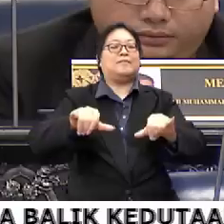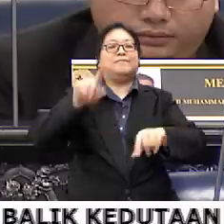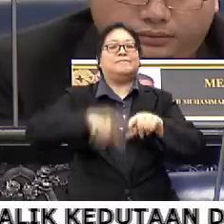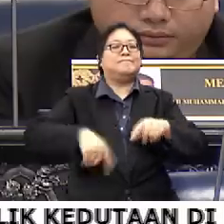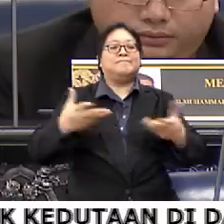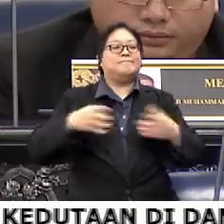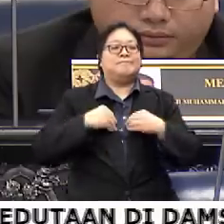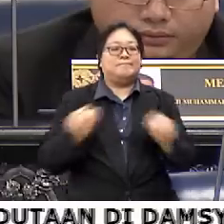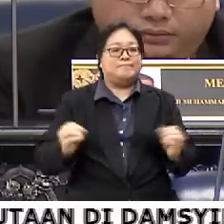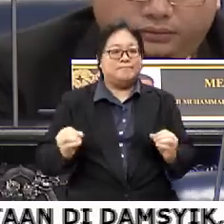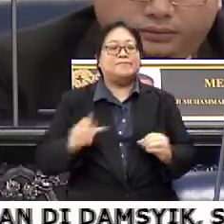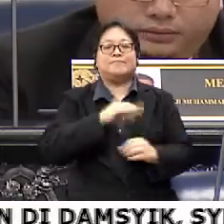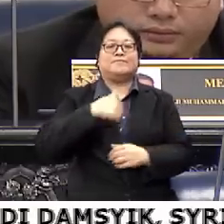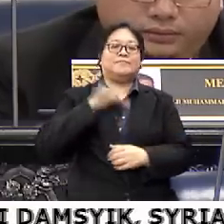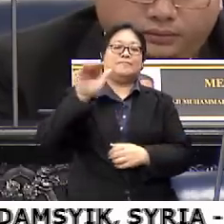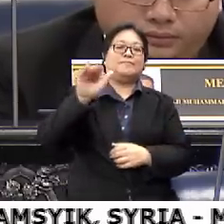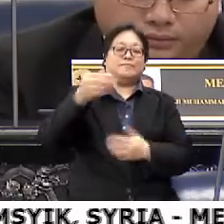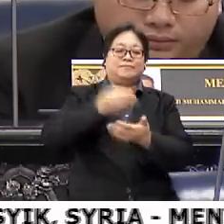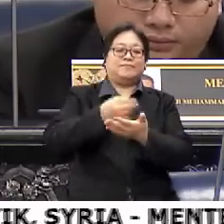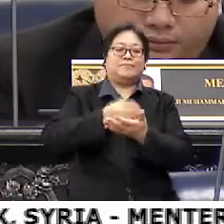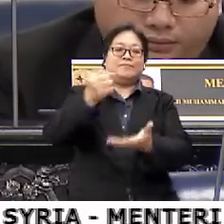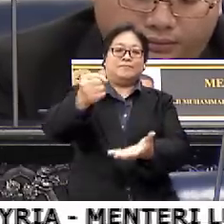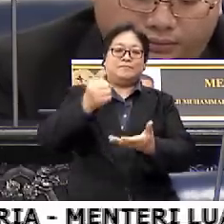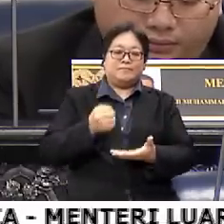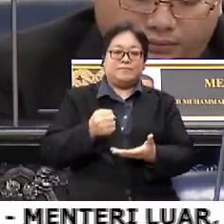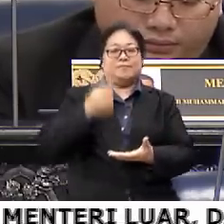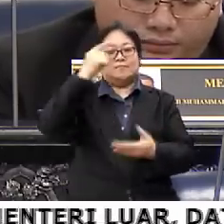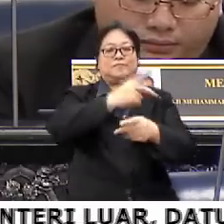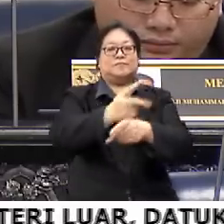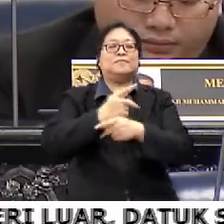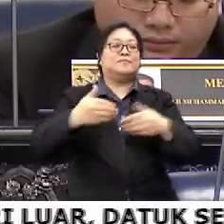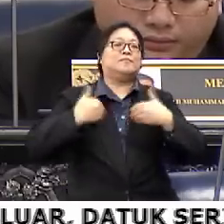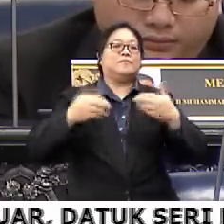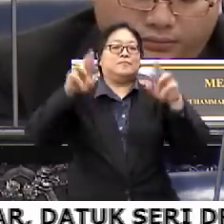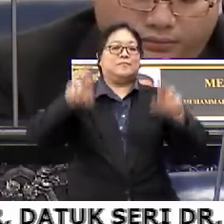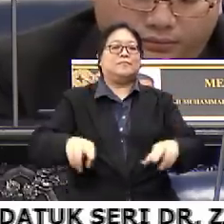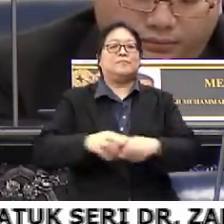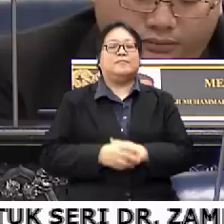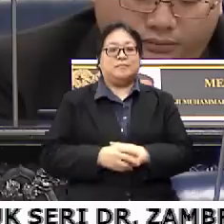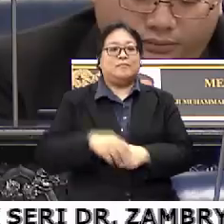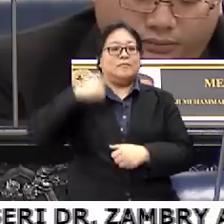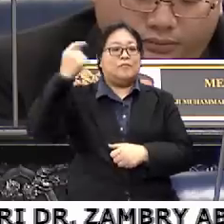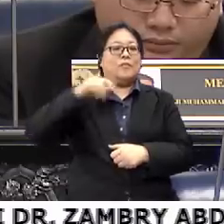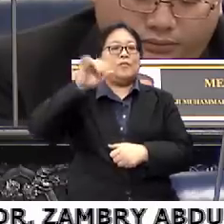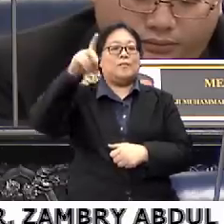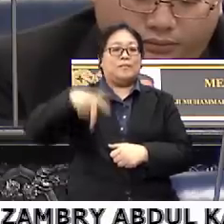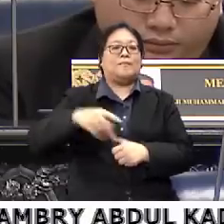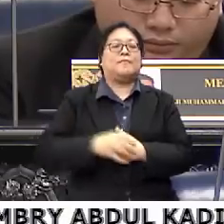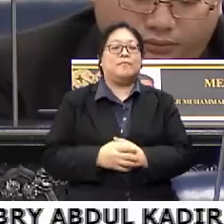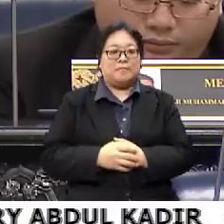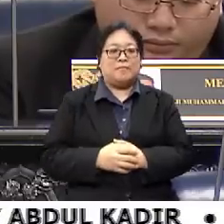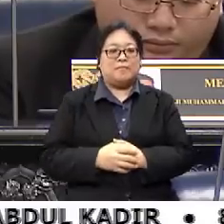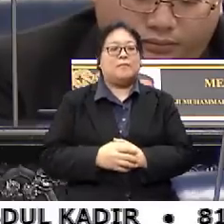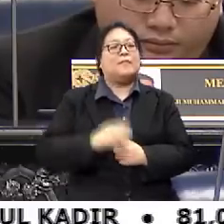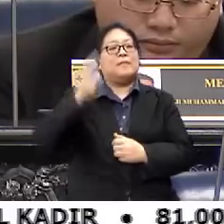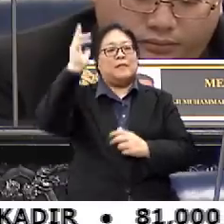dinafikan. Dan saya mendesak peruntukan ini dapat disalurkan bagi menjamin kesejahteraan rakyat. Tuan Yang di-Pertua, sebagai negara